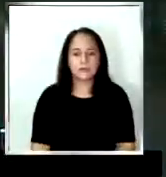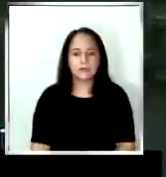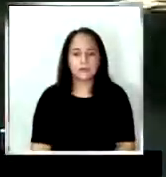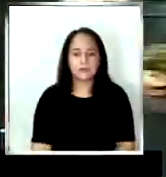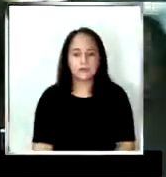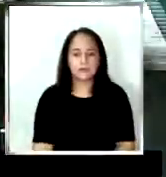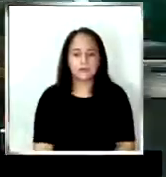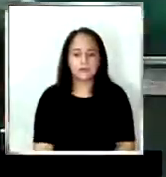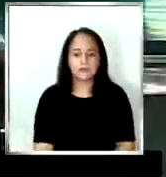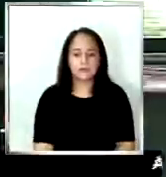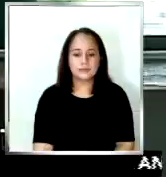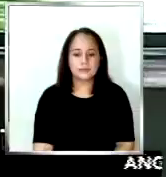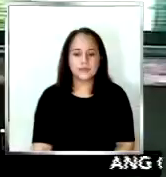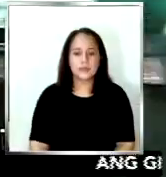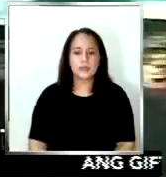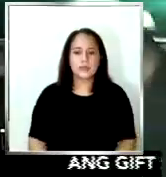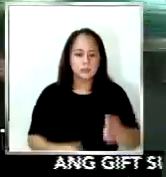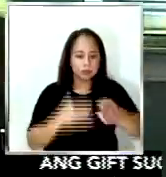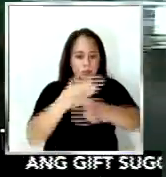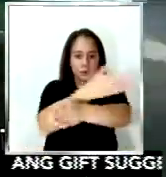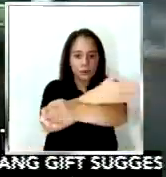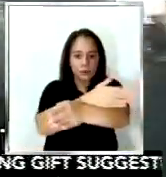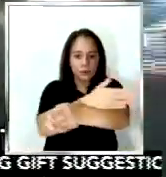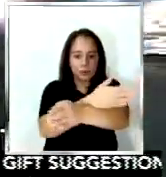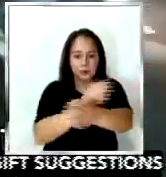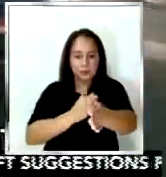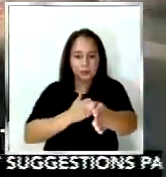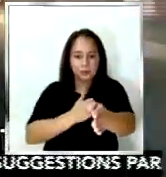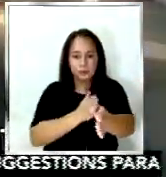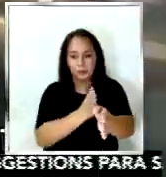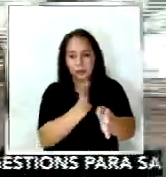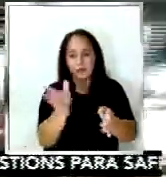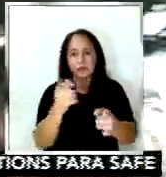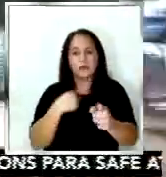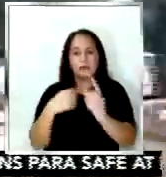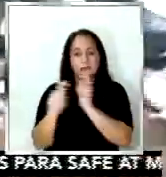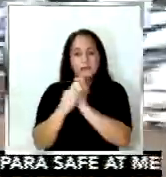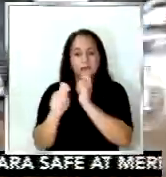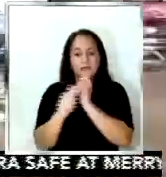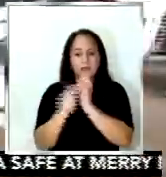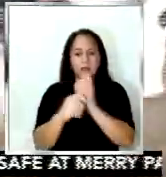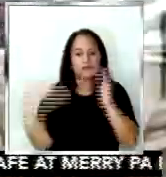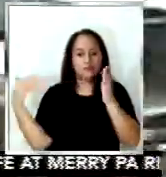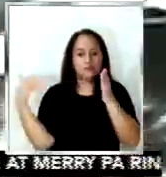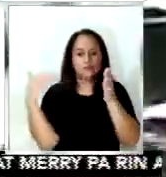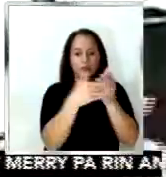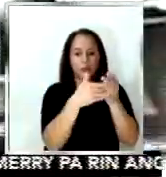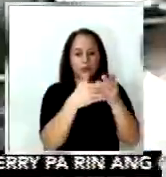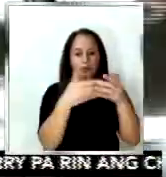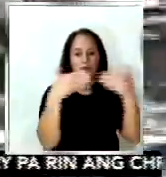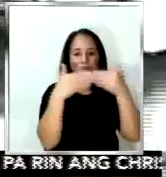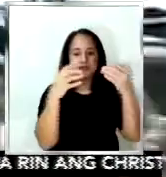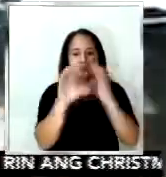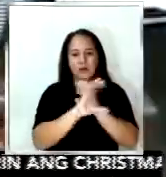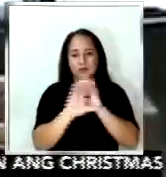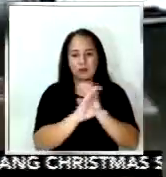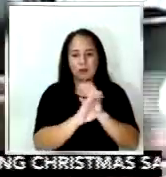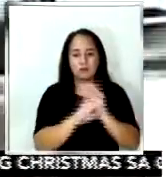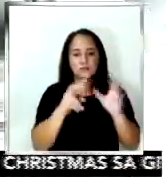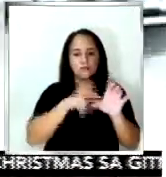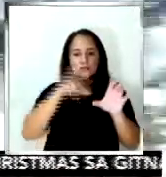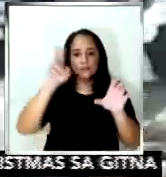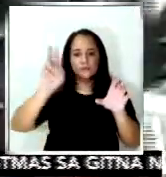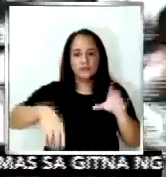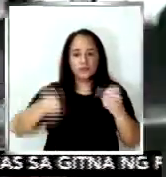Sa intersection na ito, kumanan patungong Baytown Road ang pickup na ito at bumangga sa kasalubong na kotse. Bumaba ang driver para tignan ang